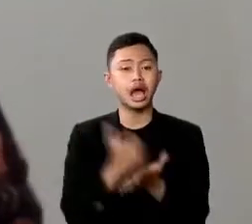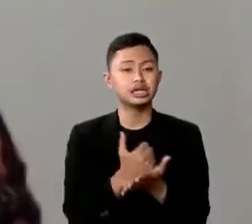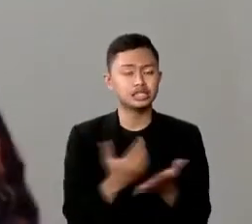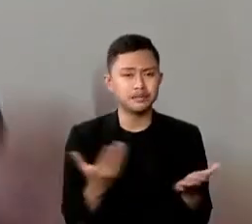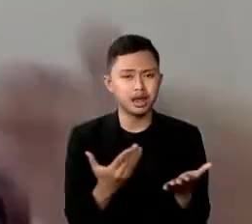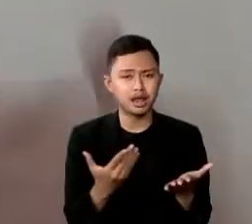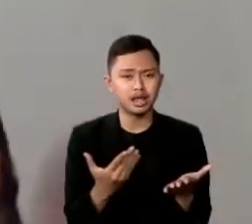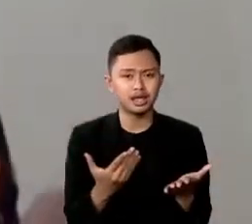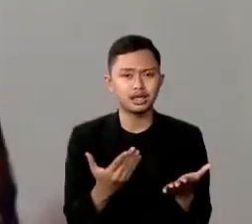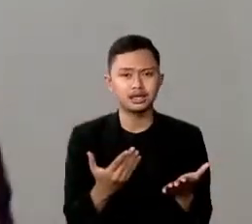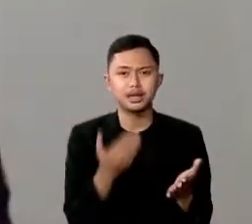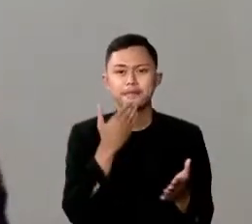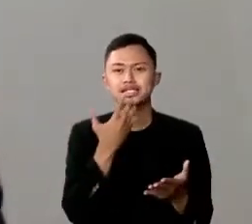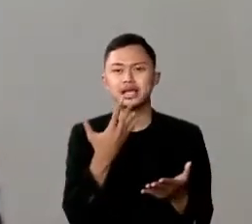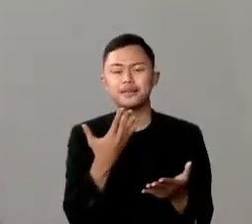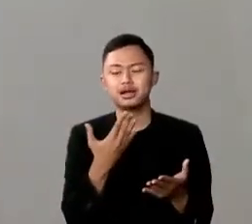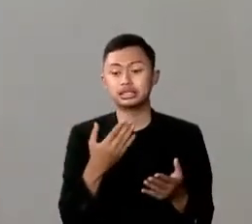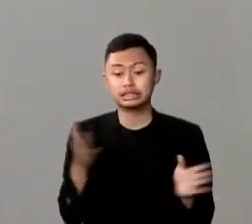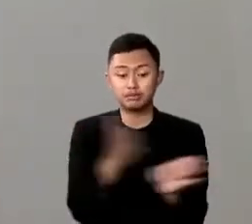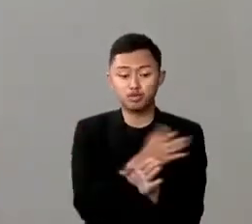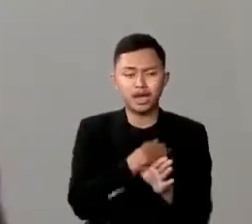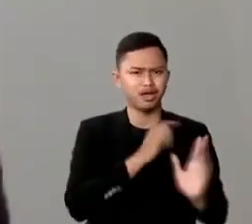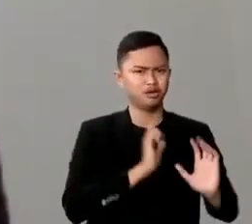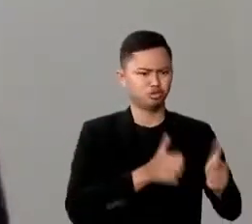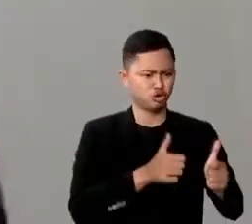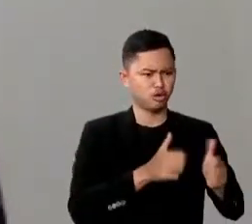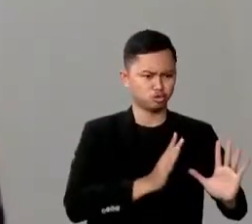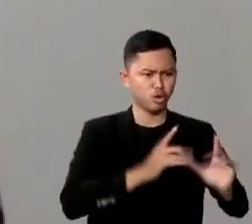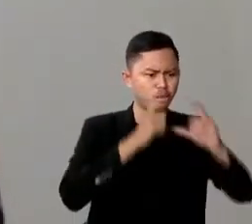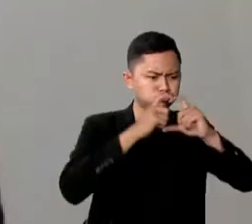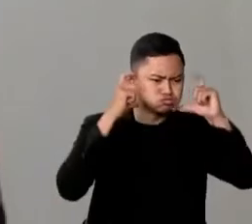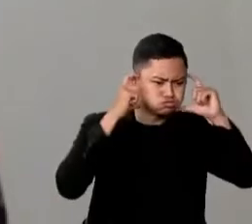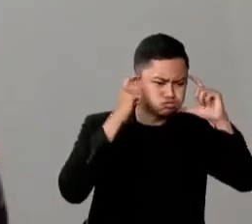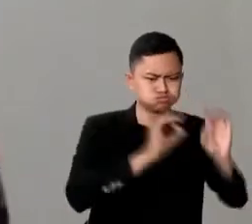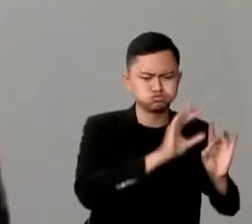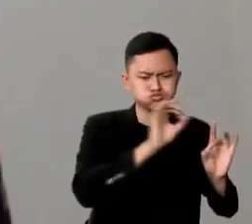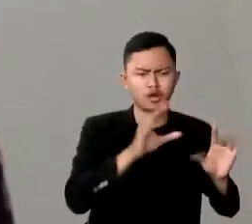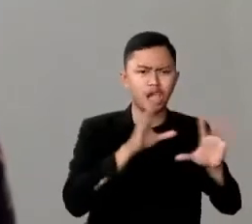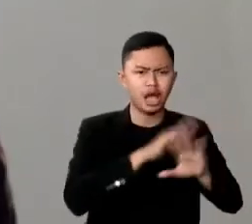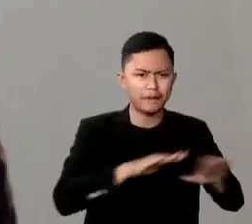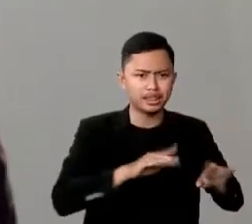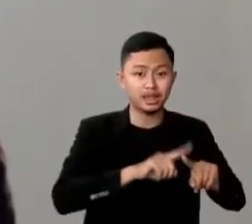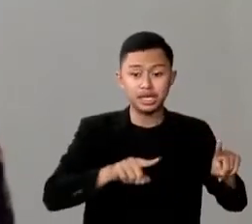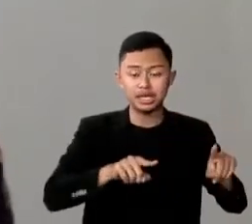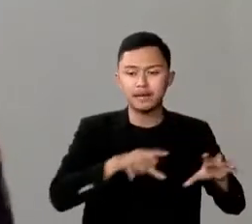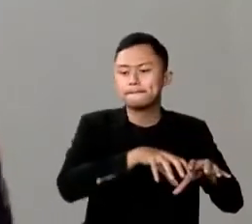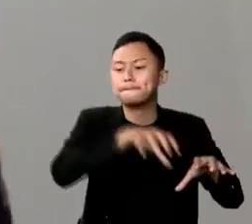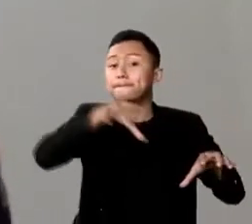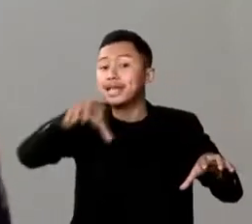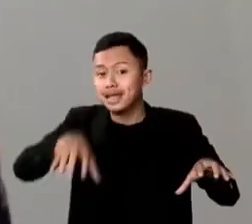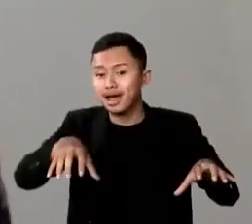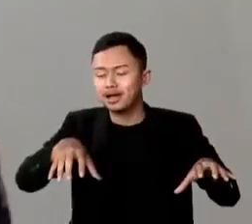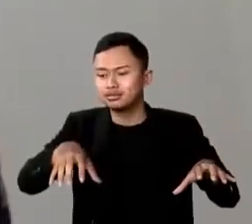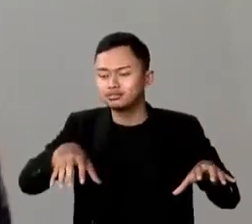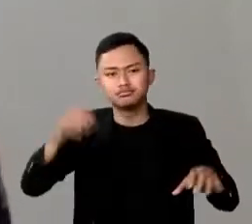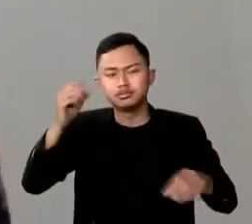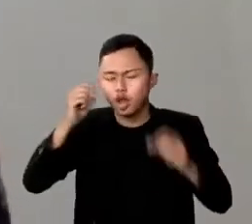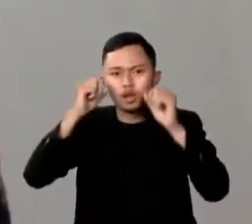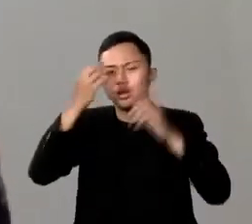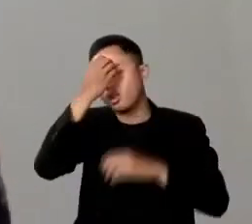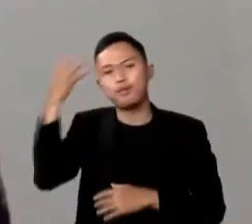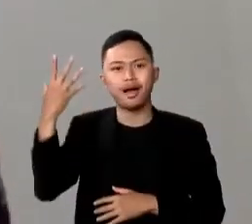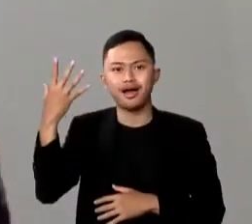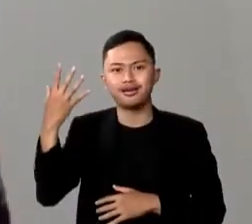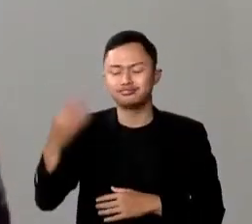tempat-tempat yang kita turun level kewaspadaan berpikir sudah aman ingat yang bahayakan justru kalau orang tanpa gejala